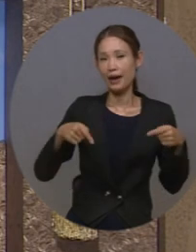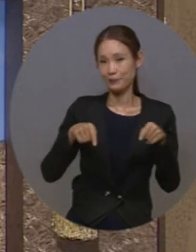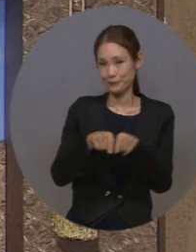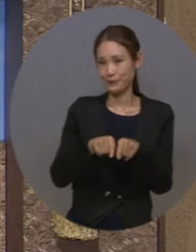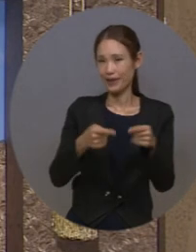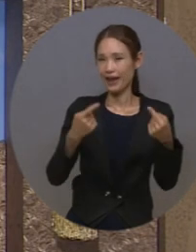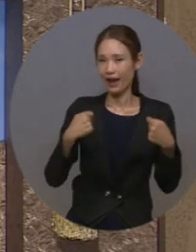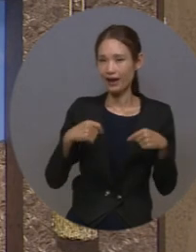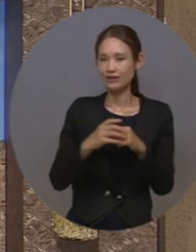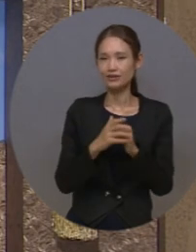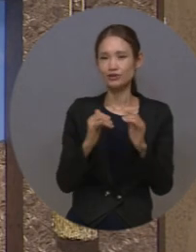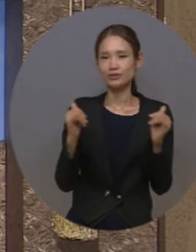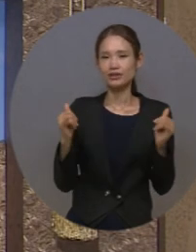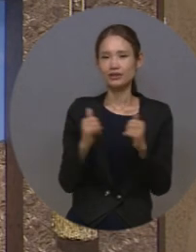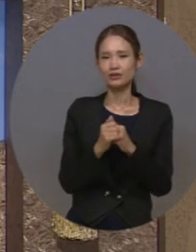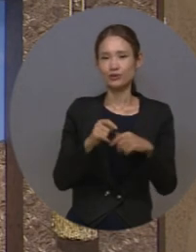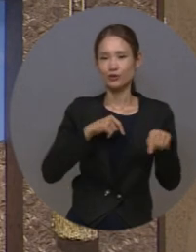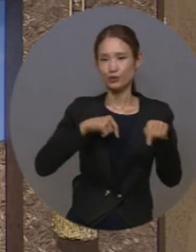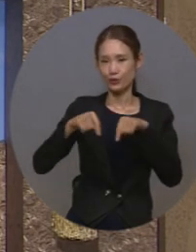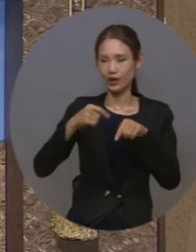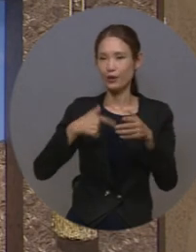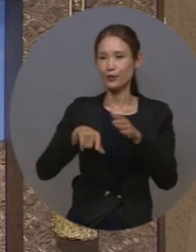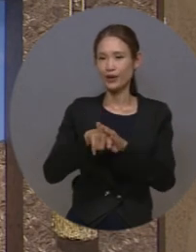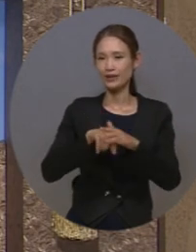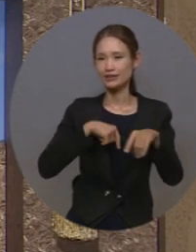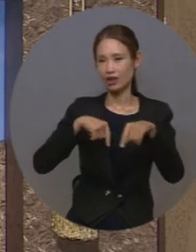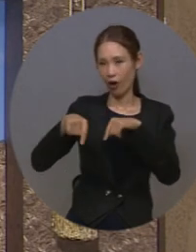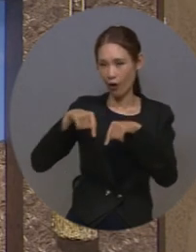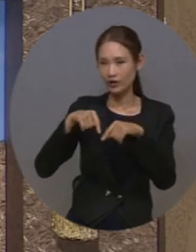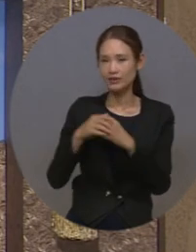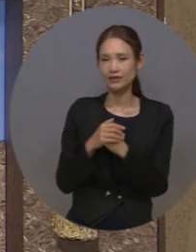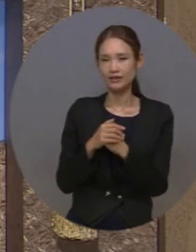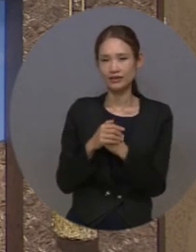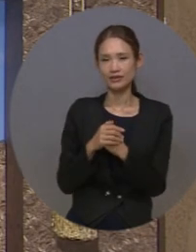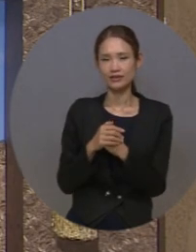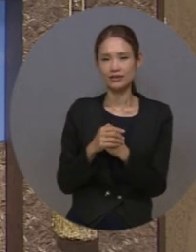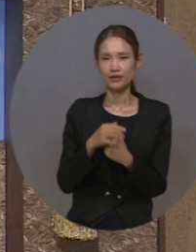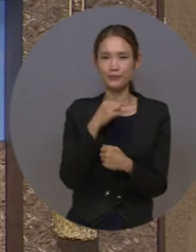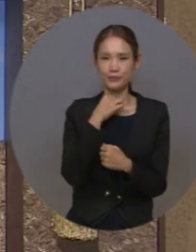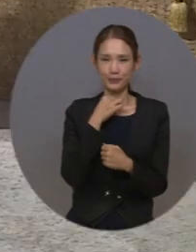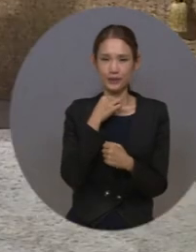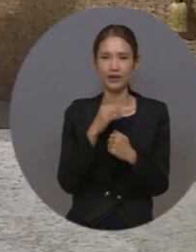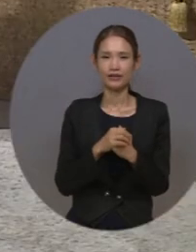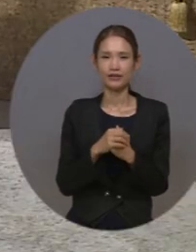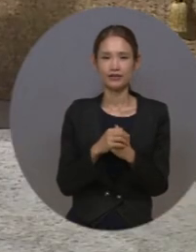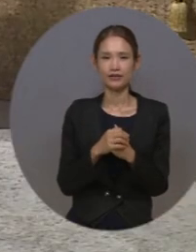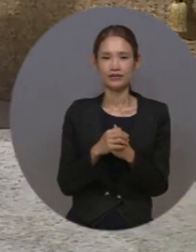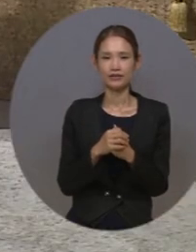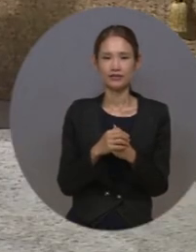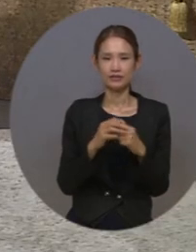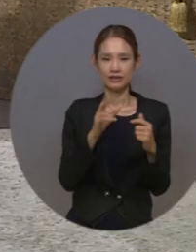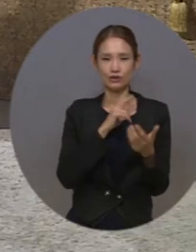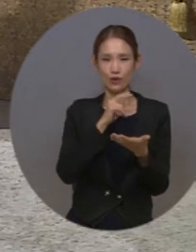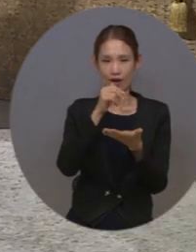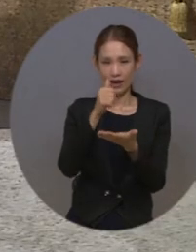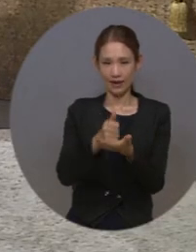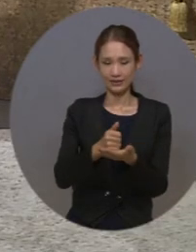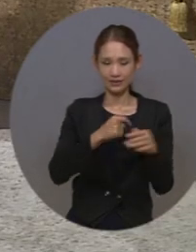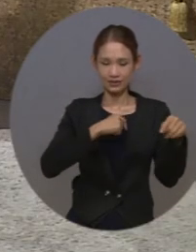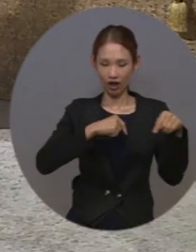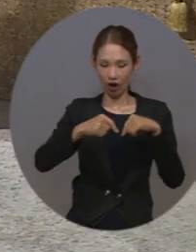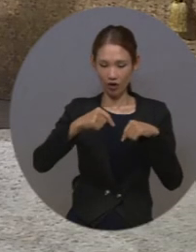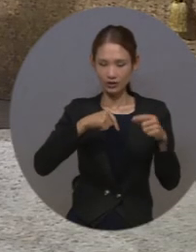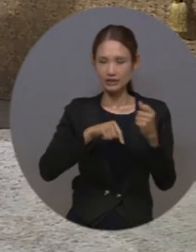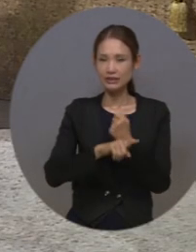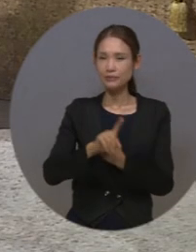정말 주민들과 함께하는 주민들을 위해서 하는 그런 정치를 하고 싶습니다. 그러면 의원님께